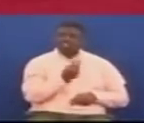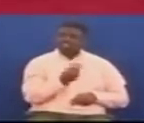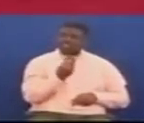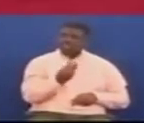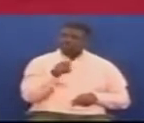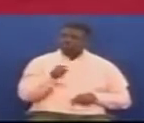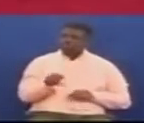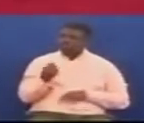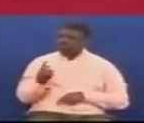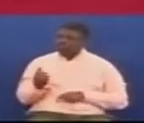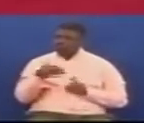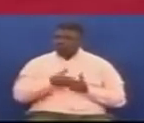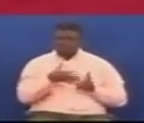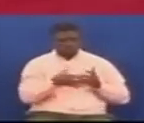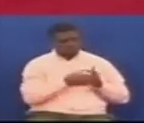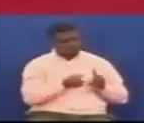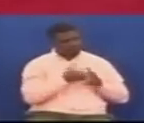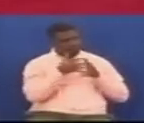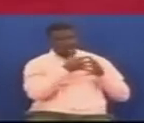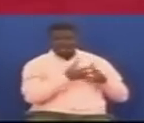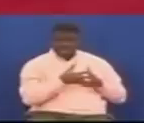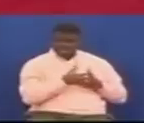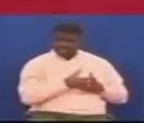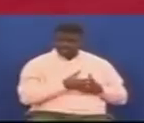na kufikia dola za Marekani